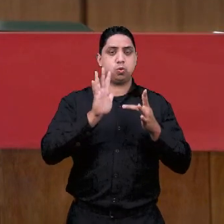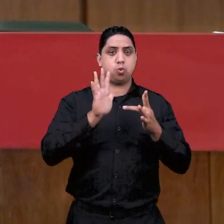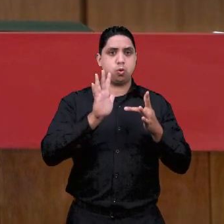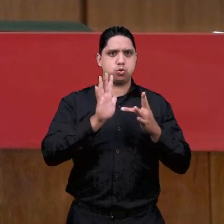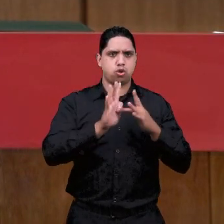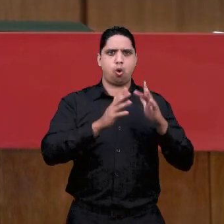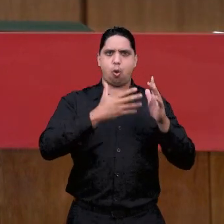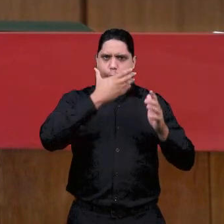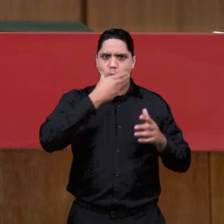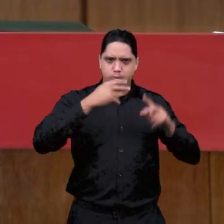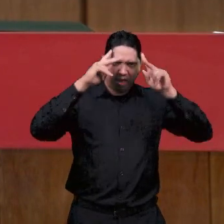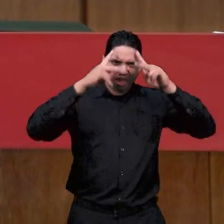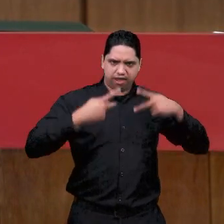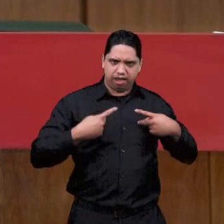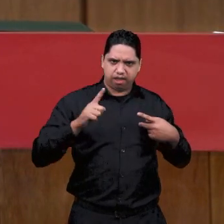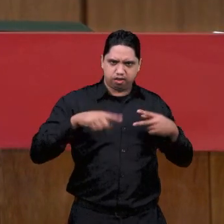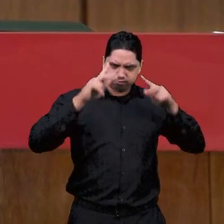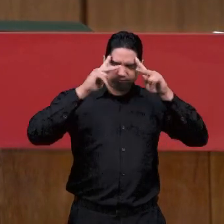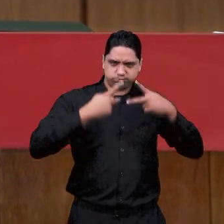Les personnes